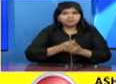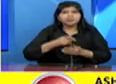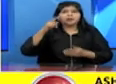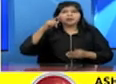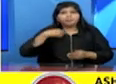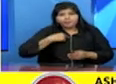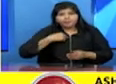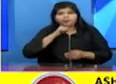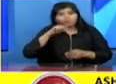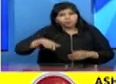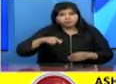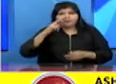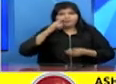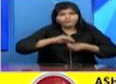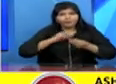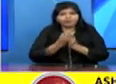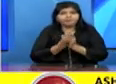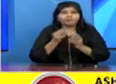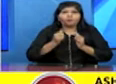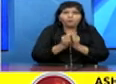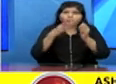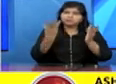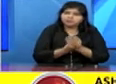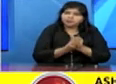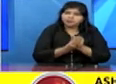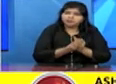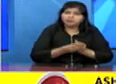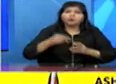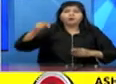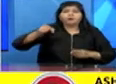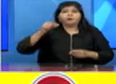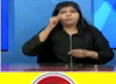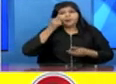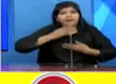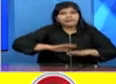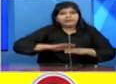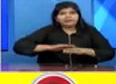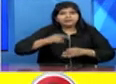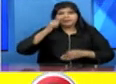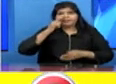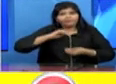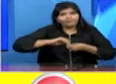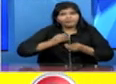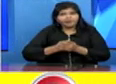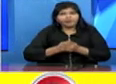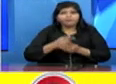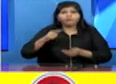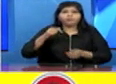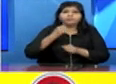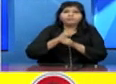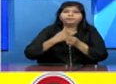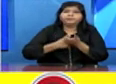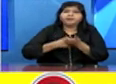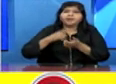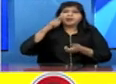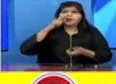हूँ, मेरी हम्म वाइफ हम्म। और मेरे बेटे की वाइफ और मेरा ग्रैंडसन, वो 16 साल का है। तो हम